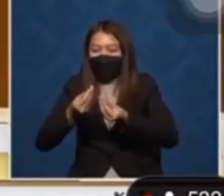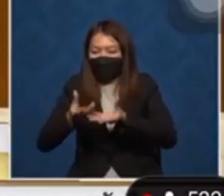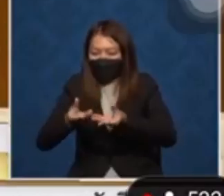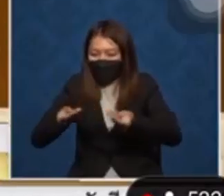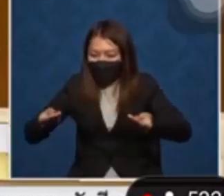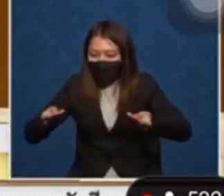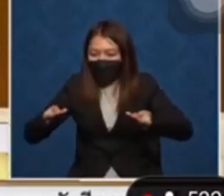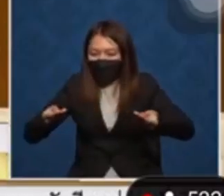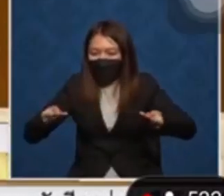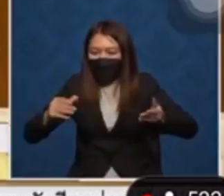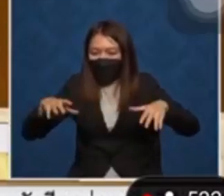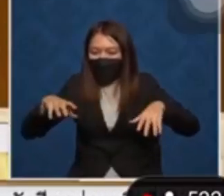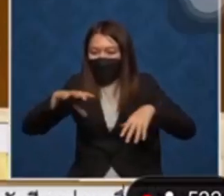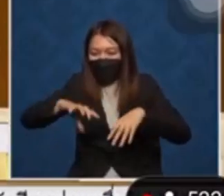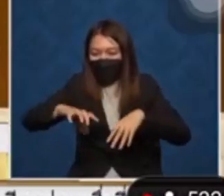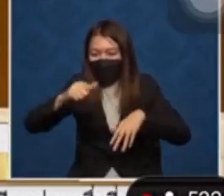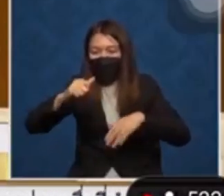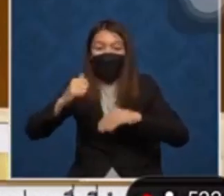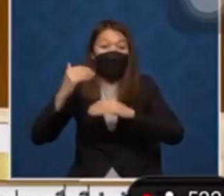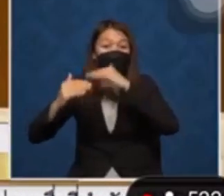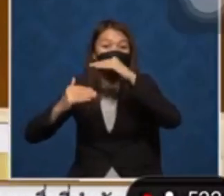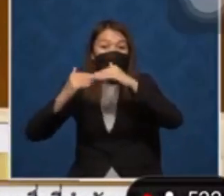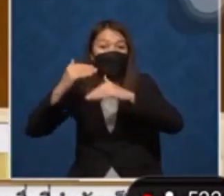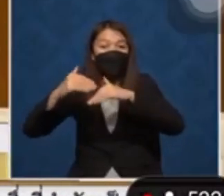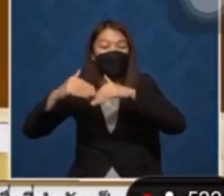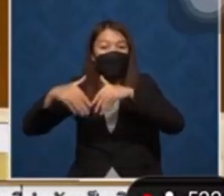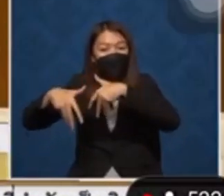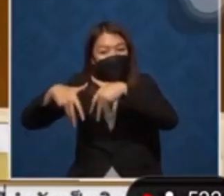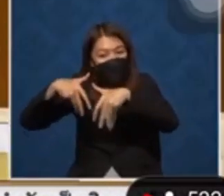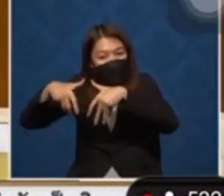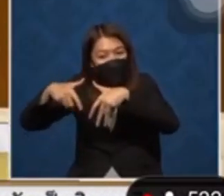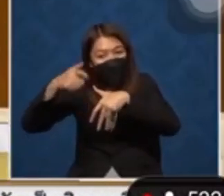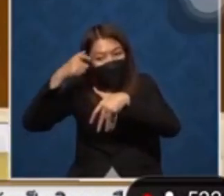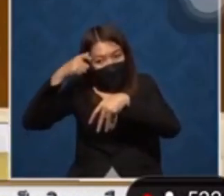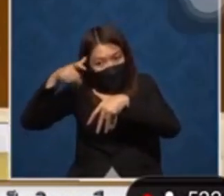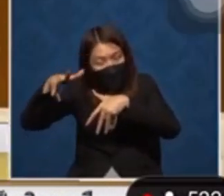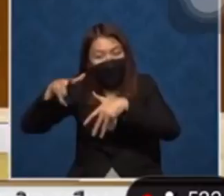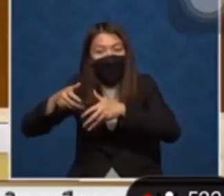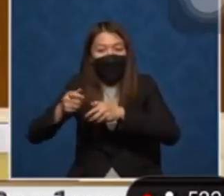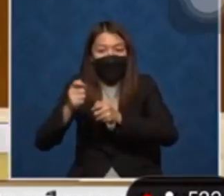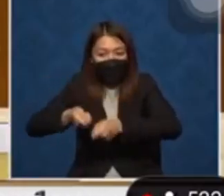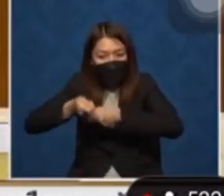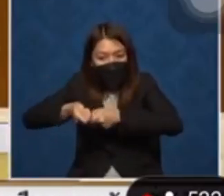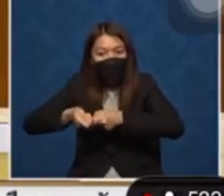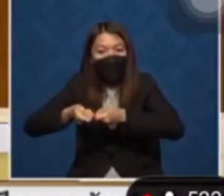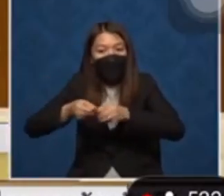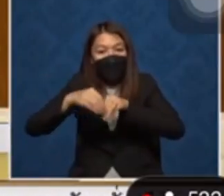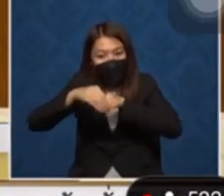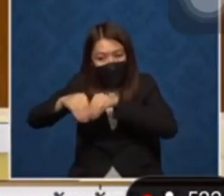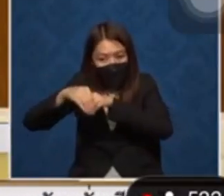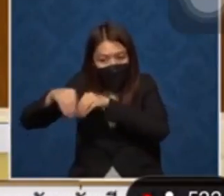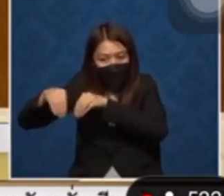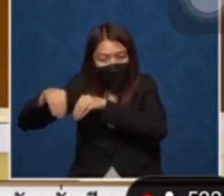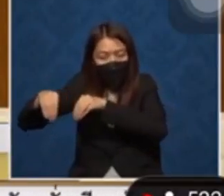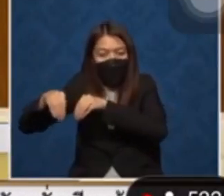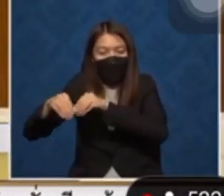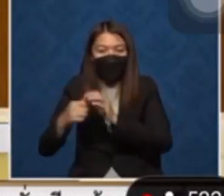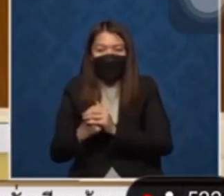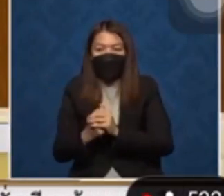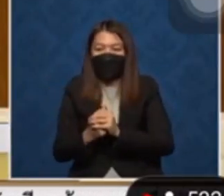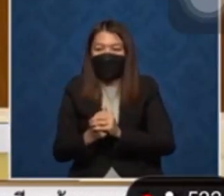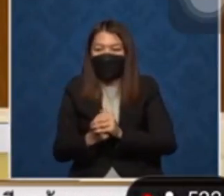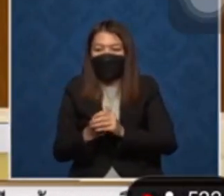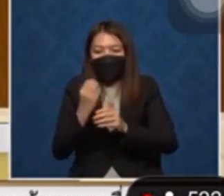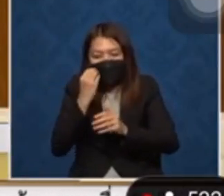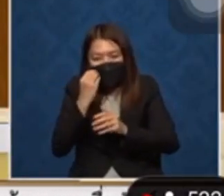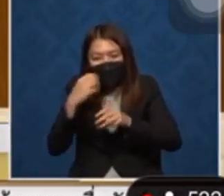ที่ผังเมืองกำหนดเป็นการพัฒนาชนบทและเกษตรกรรมซึ่งสะท้อนถึงเจตนารมณ์ของคนในพื้นที่ใน